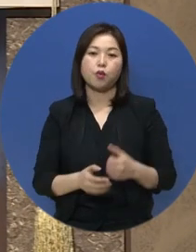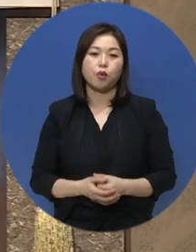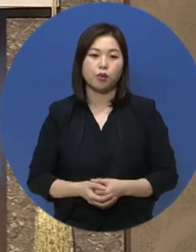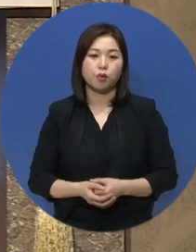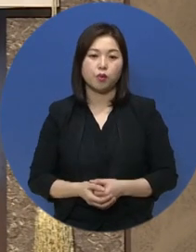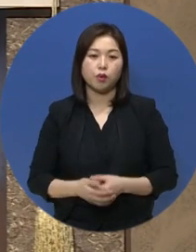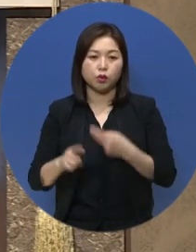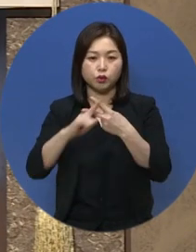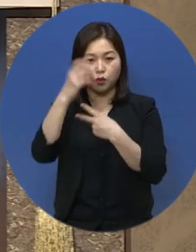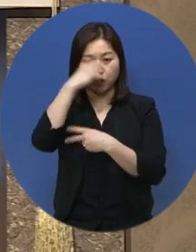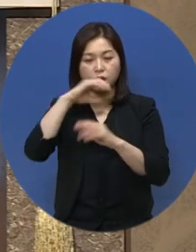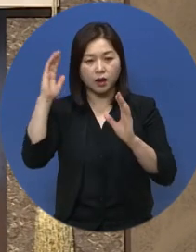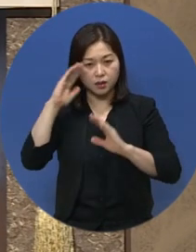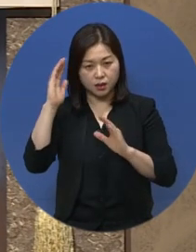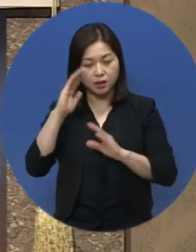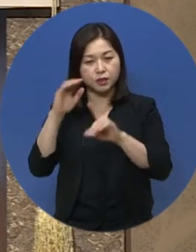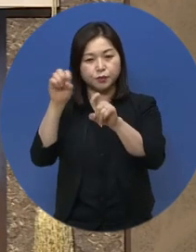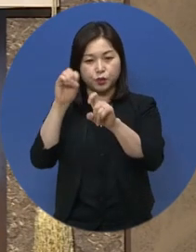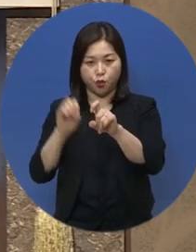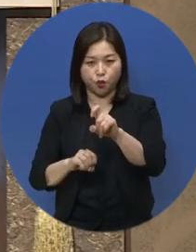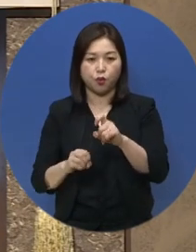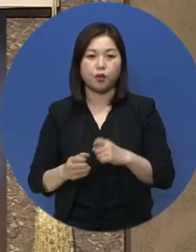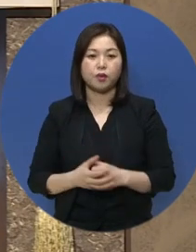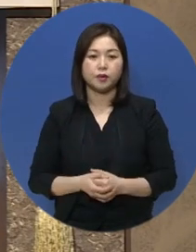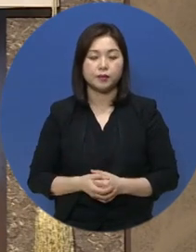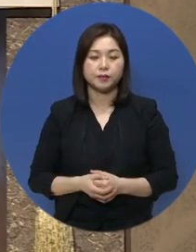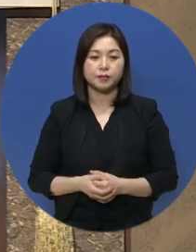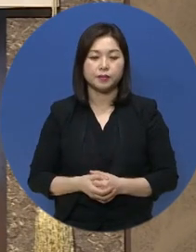네. 중고등학생들이 10% 정도 됩니다.